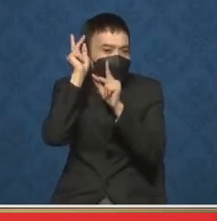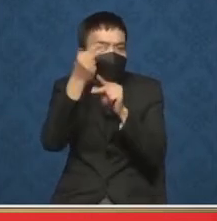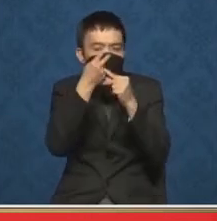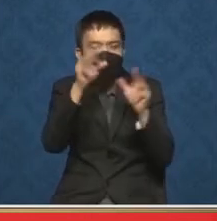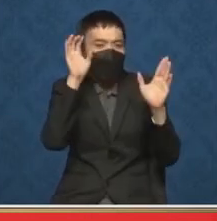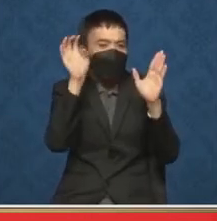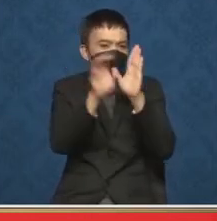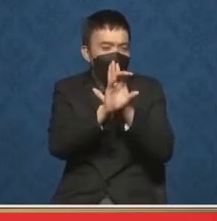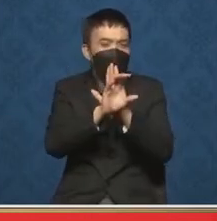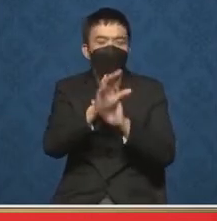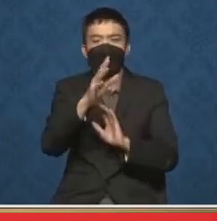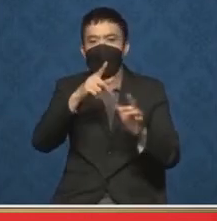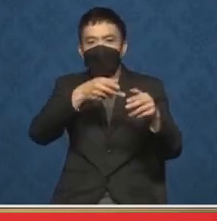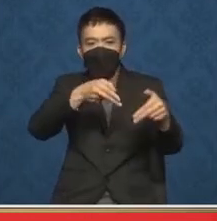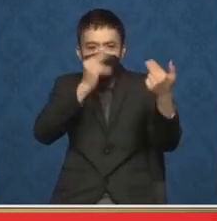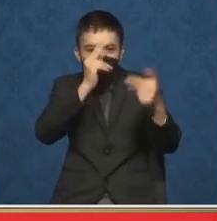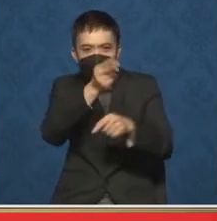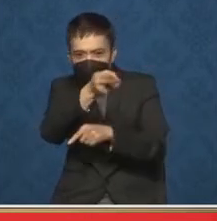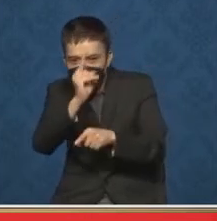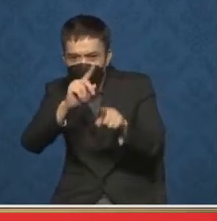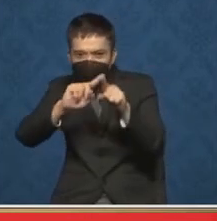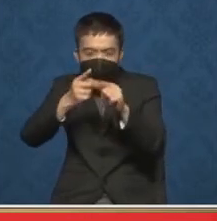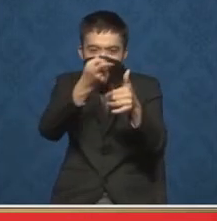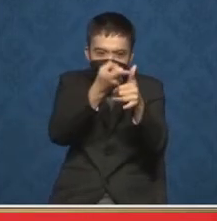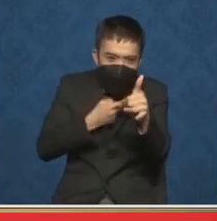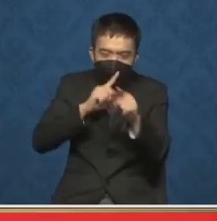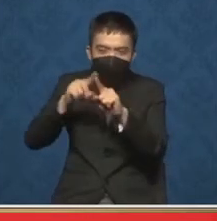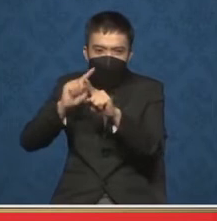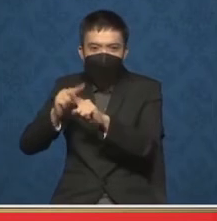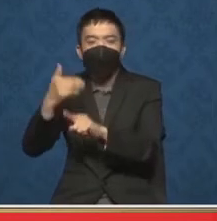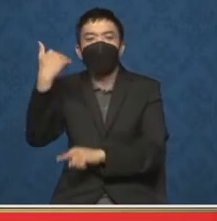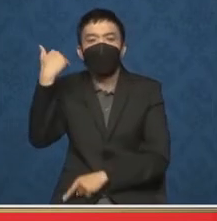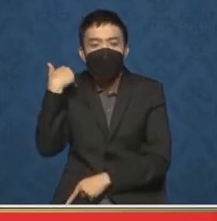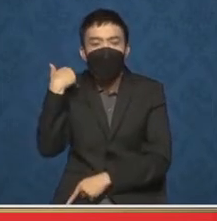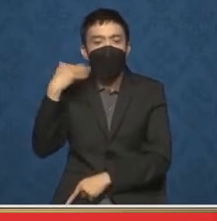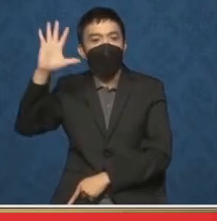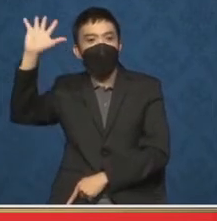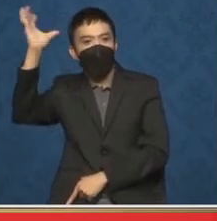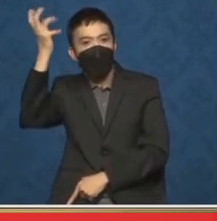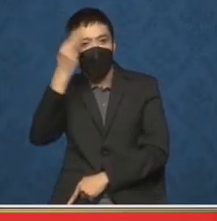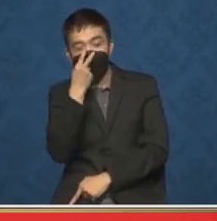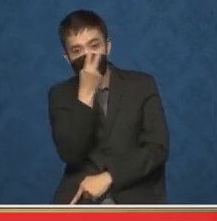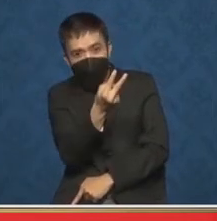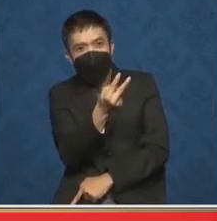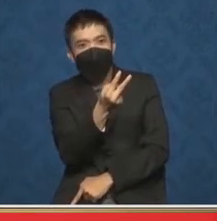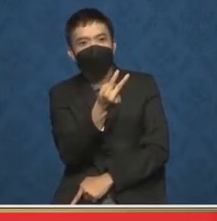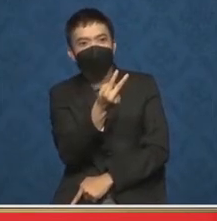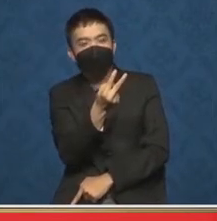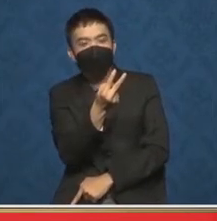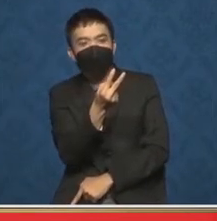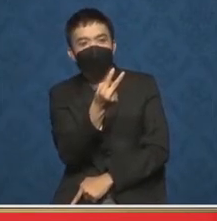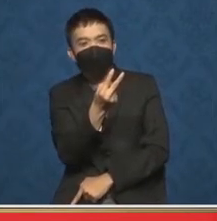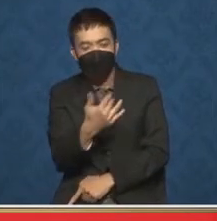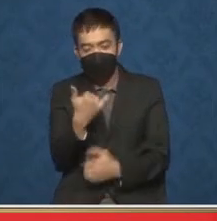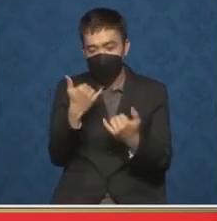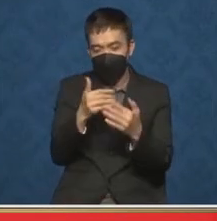้ว tัโลก กําลงถุดยั้งื่องนี้ ดวย สำ Parliamentและ สำค ท สุ ท บอกว่า โย เหตร วี ชายแ